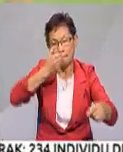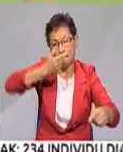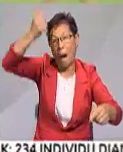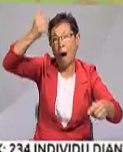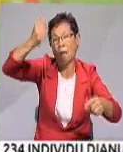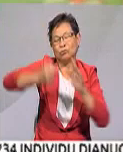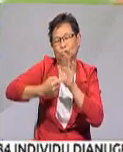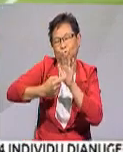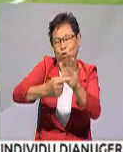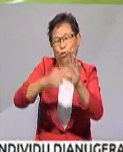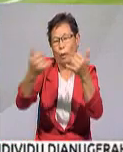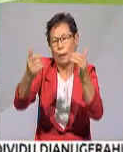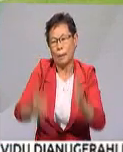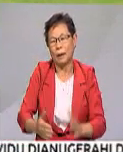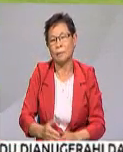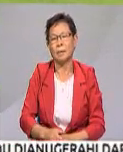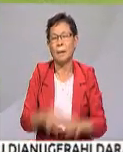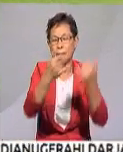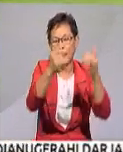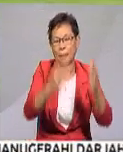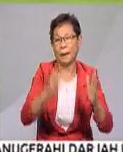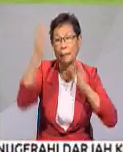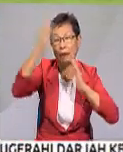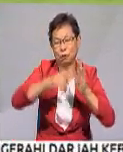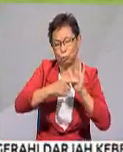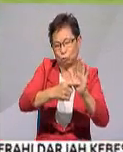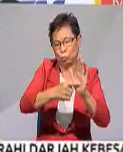yang dipamerkan barisan pemain negara.